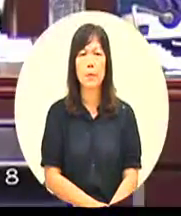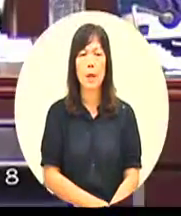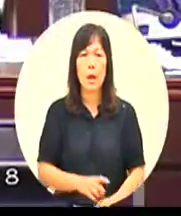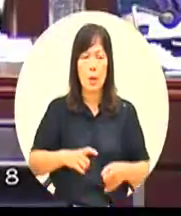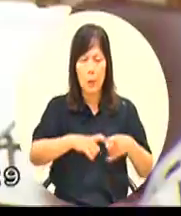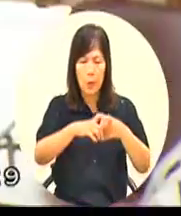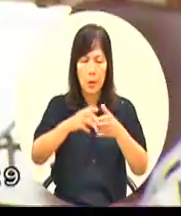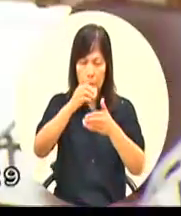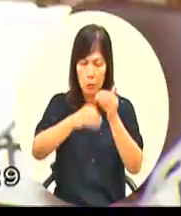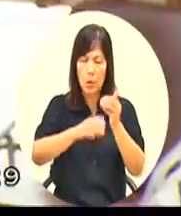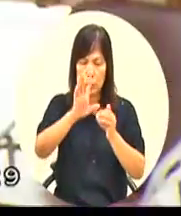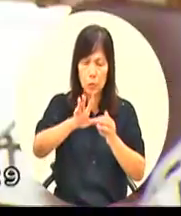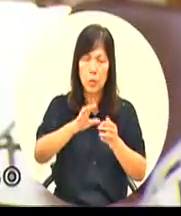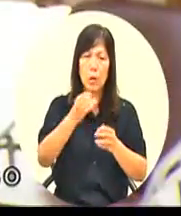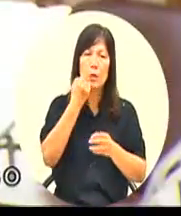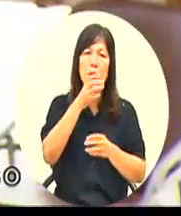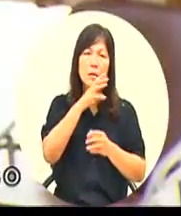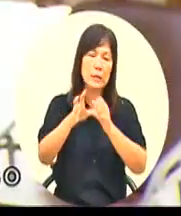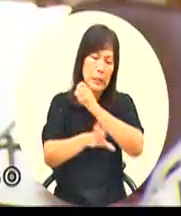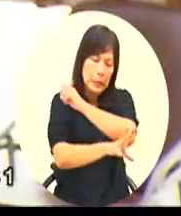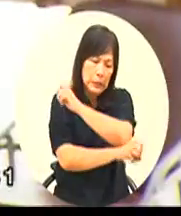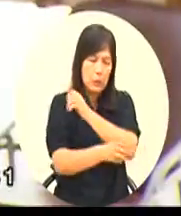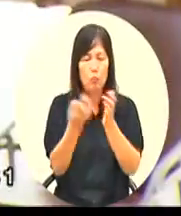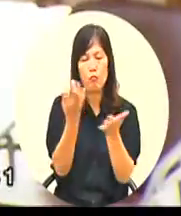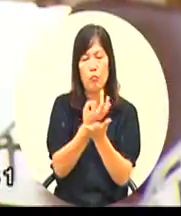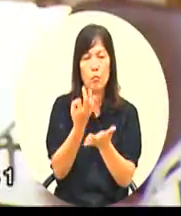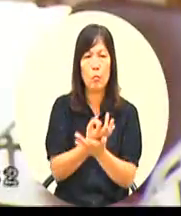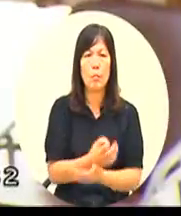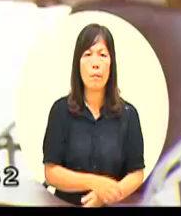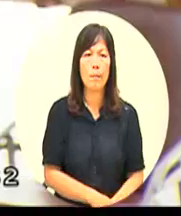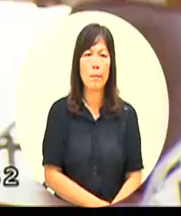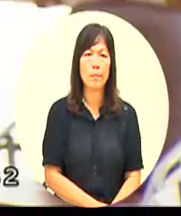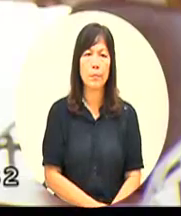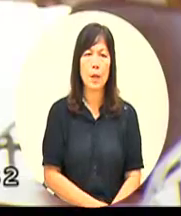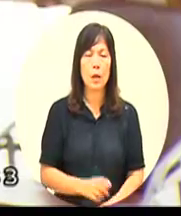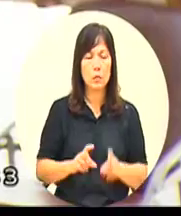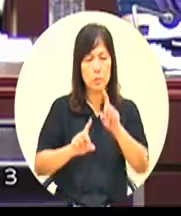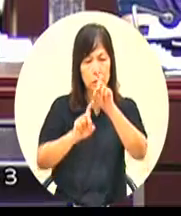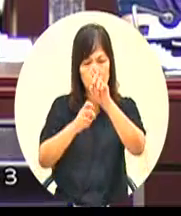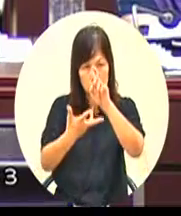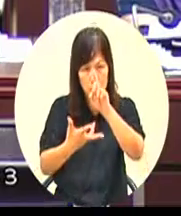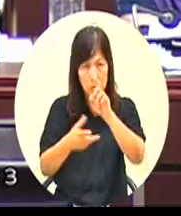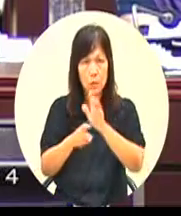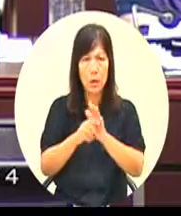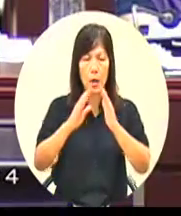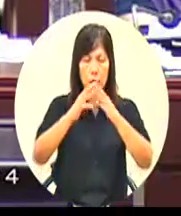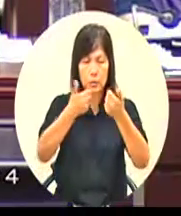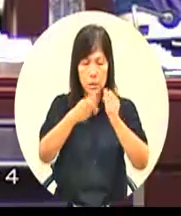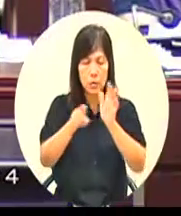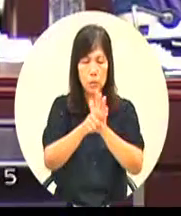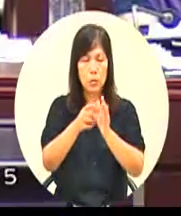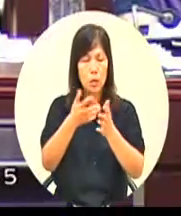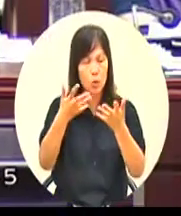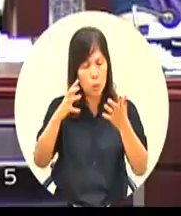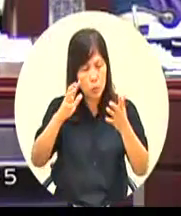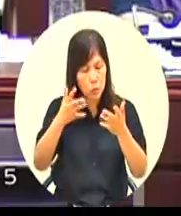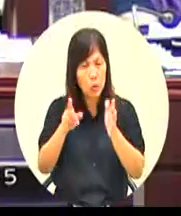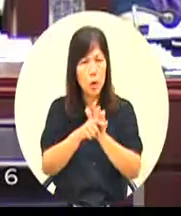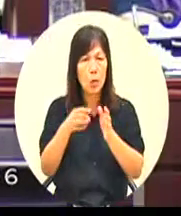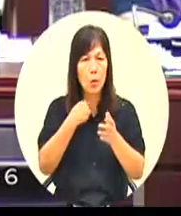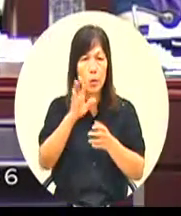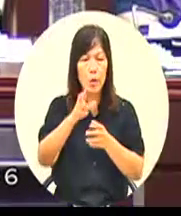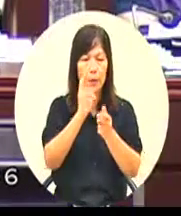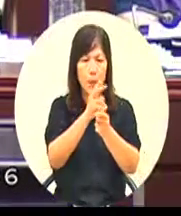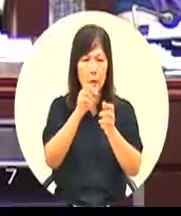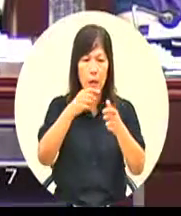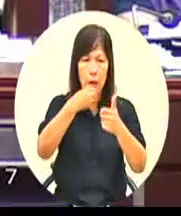际条件的，但是基础不够。 对呀、啊啊，所以我们在10月17号跟议员说一下，我们当时就由教育